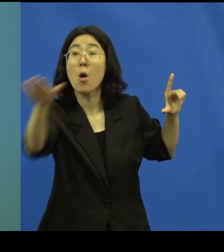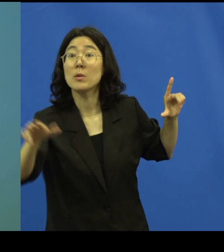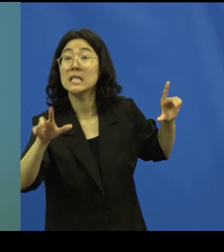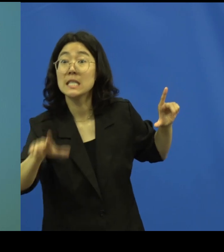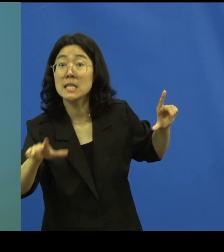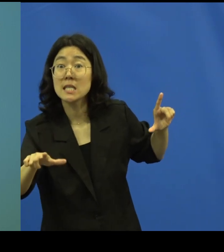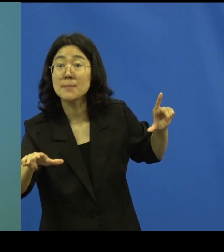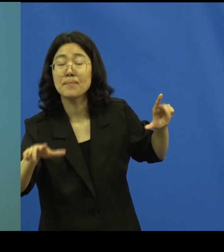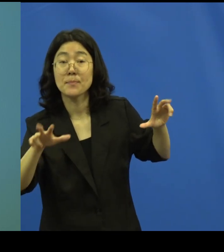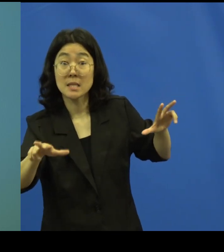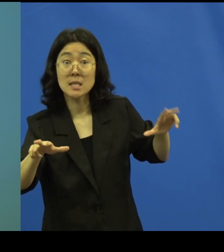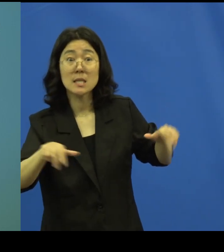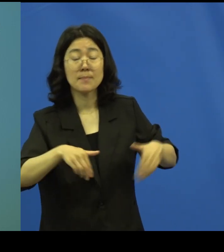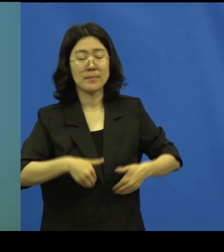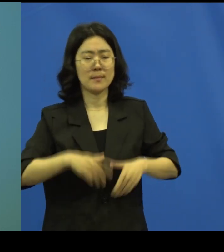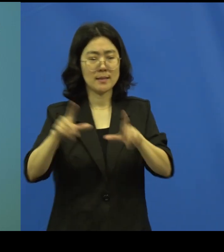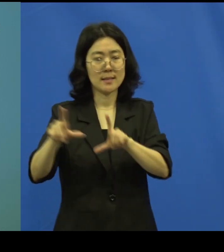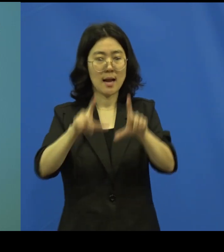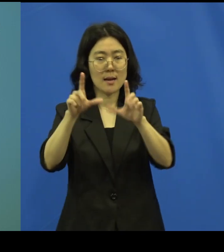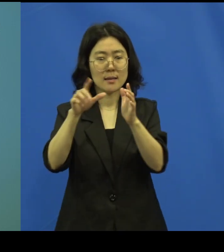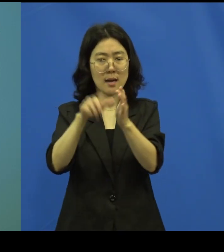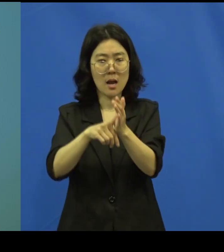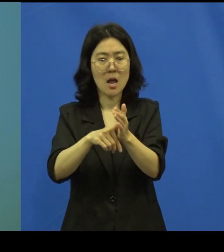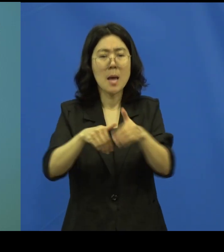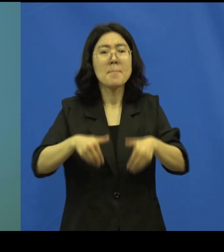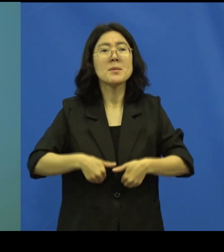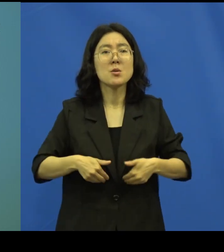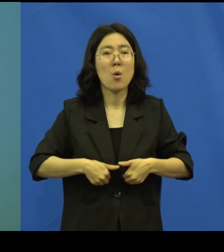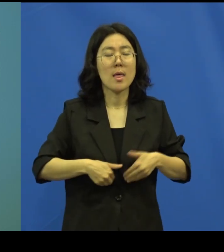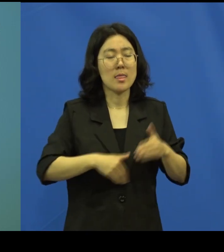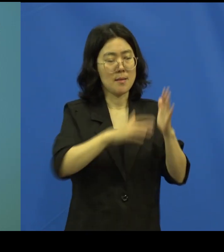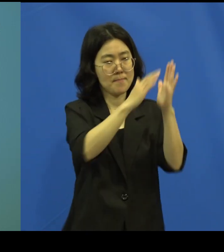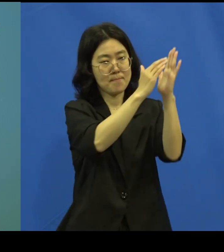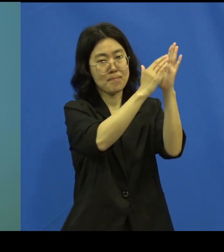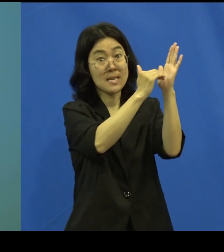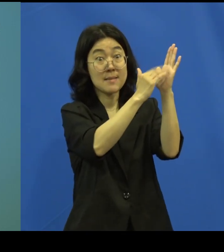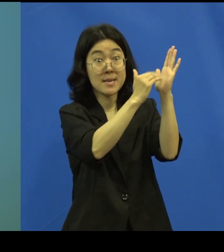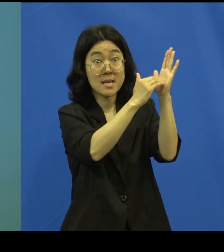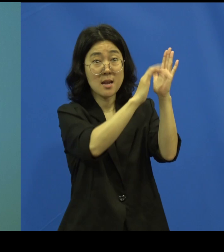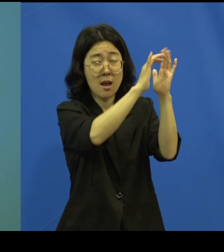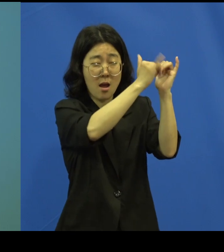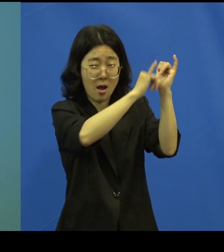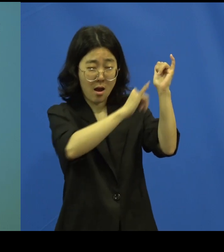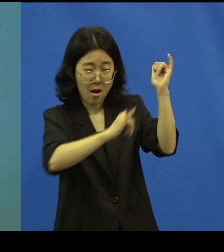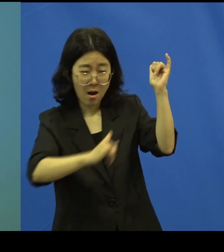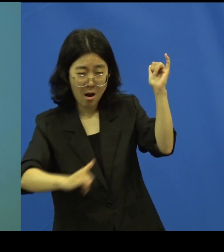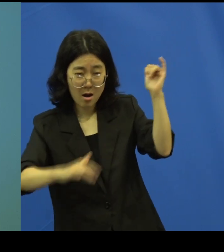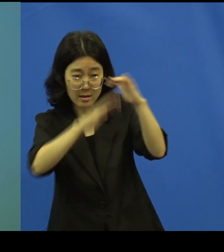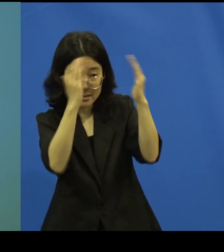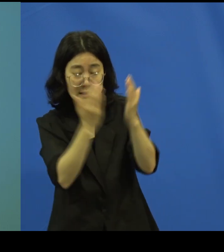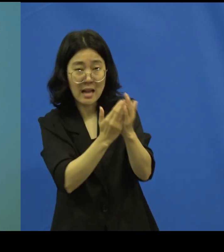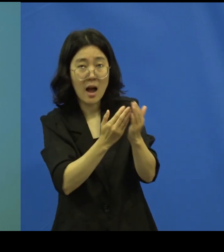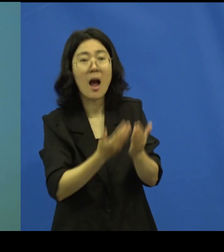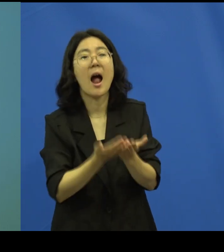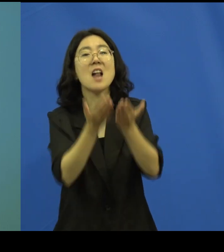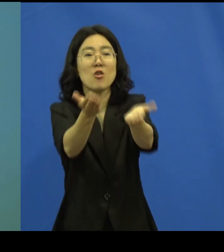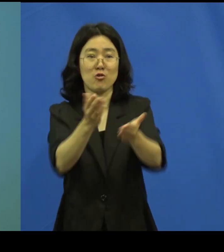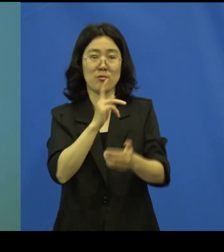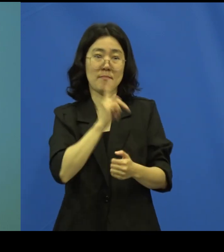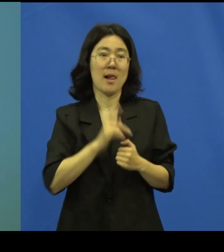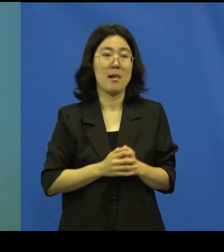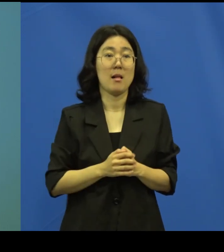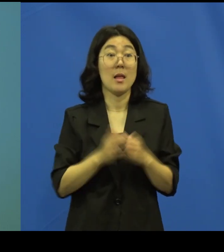초림부터 재림까지의 모든 역사를 망라한 것에 대한 비밀을 요한계시록에 담아 놓았습니다. 그래서